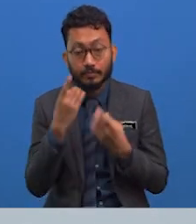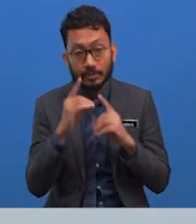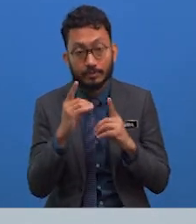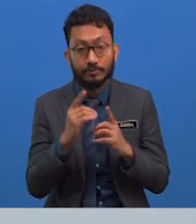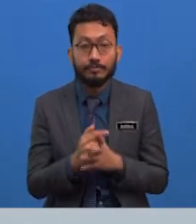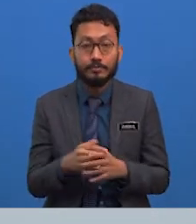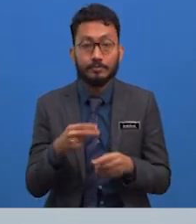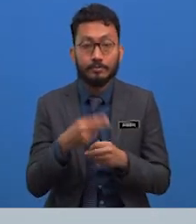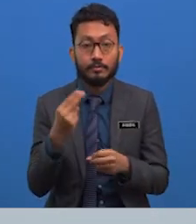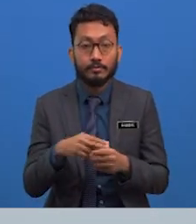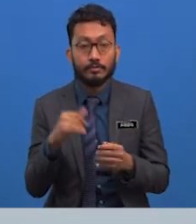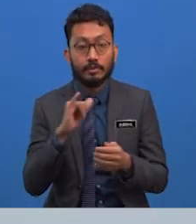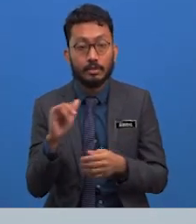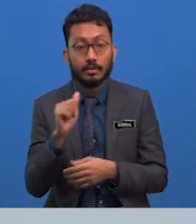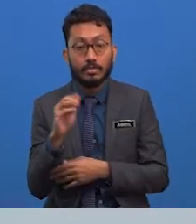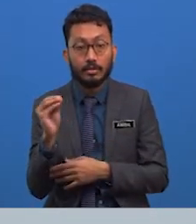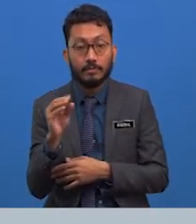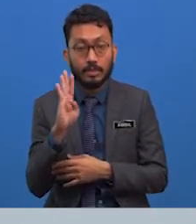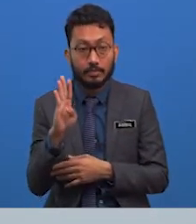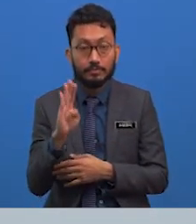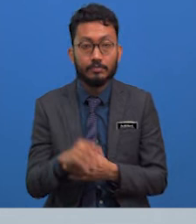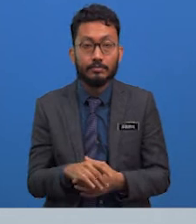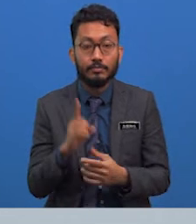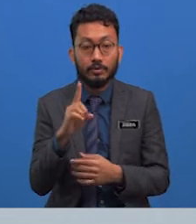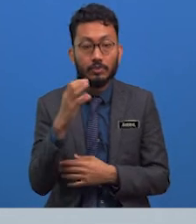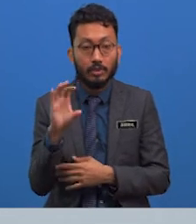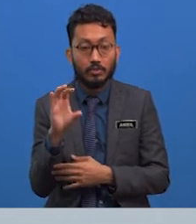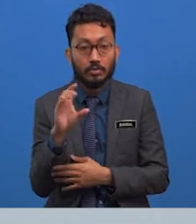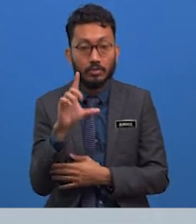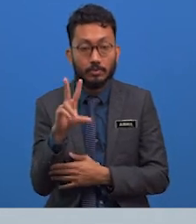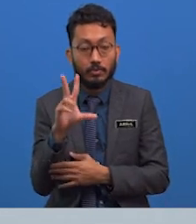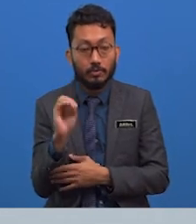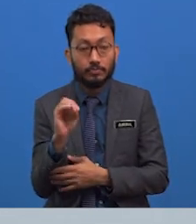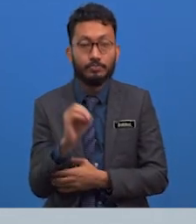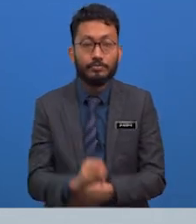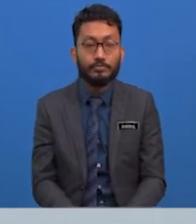bagi hasil tambah A dan B adalah 130 darjah.